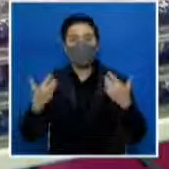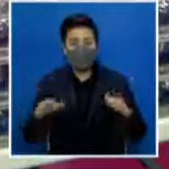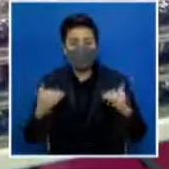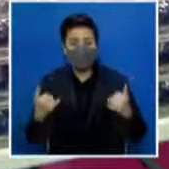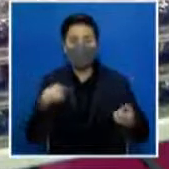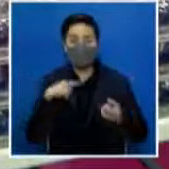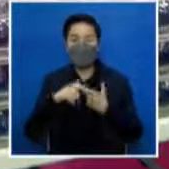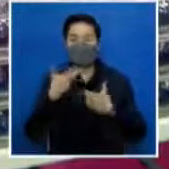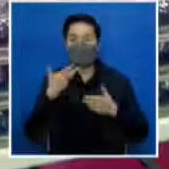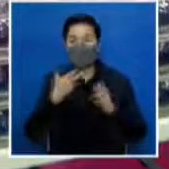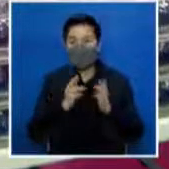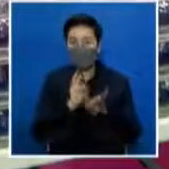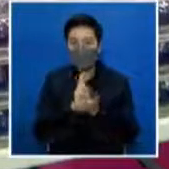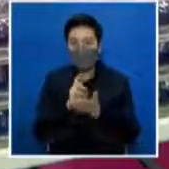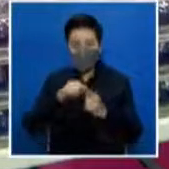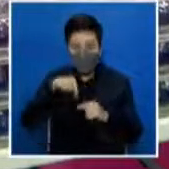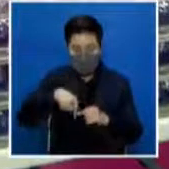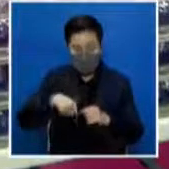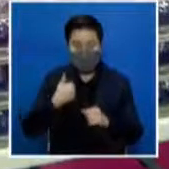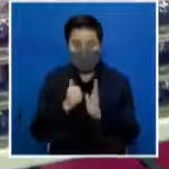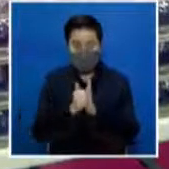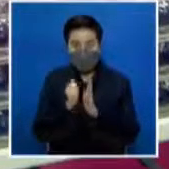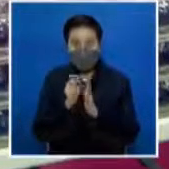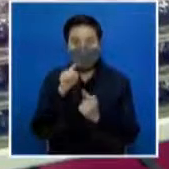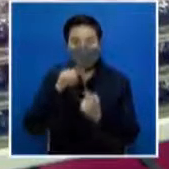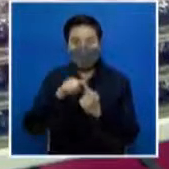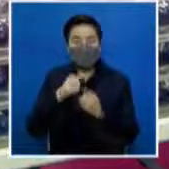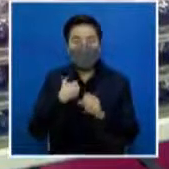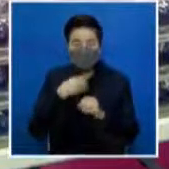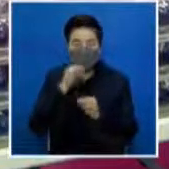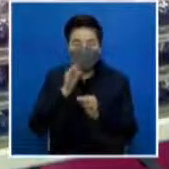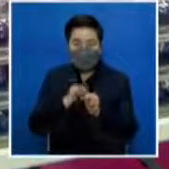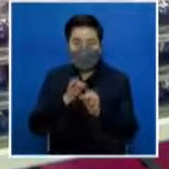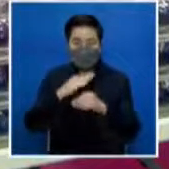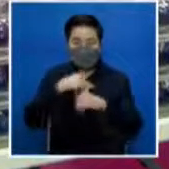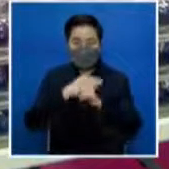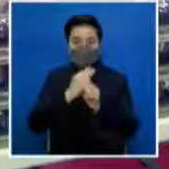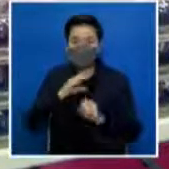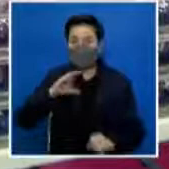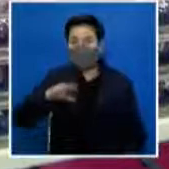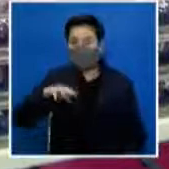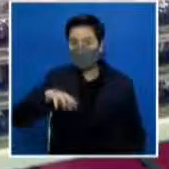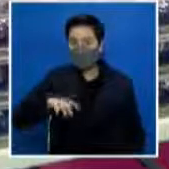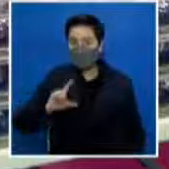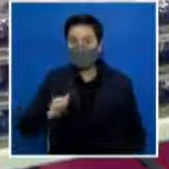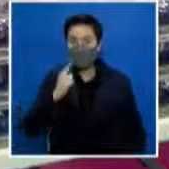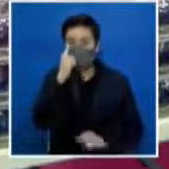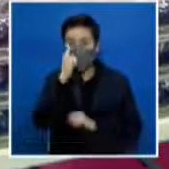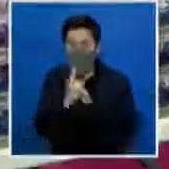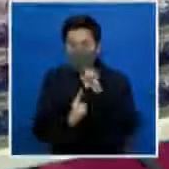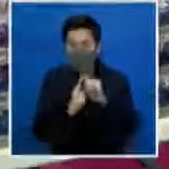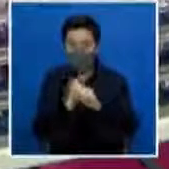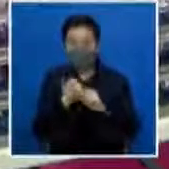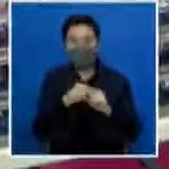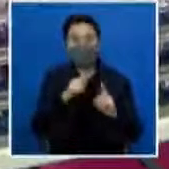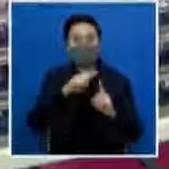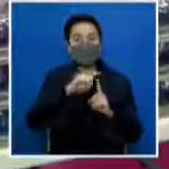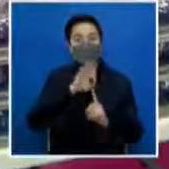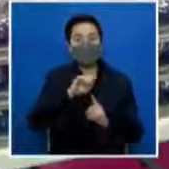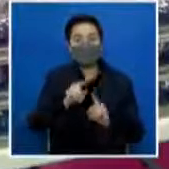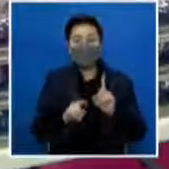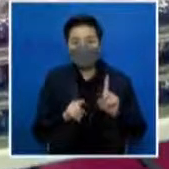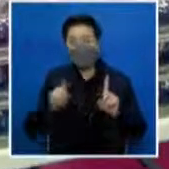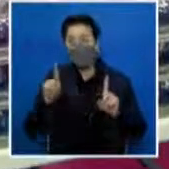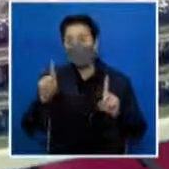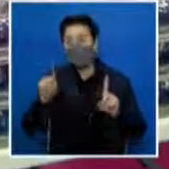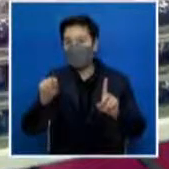วันนี้ทำการออกรางวัลจากธนาคารออมสินสำนักงานใหญ่นะคะสำหรับสลากดิจิทัลอายุ1ปีงวดที่9หน่วยละ20